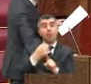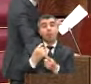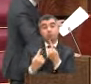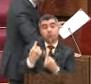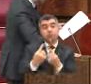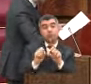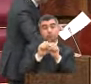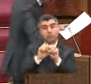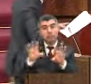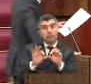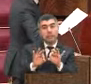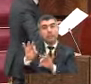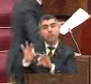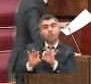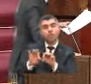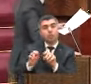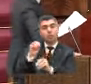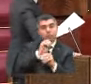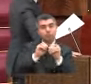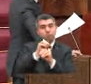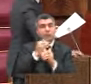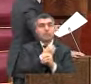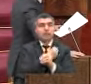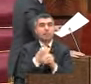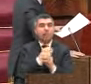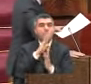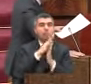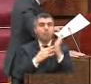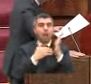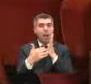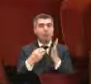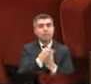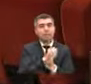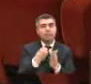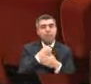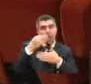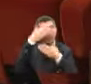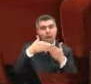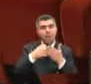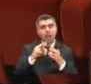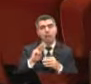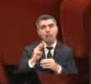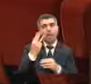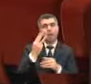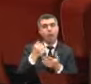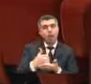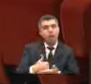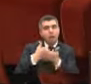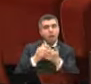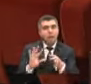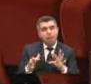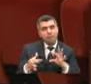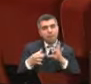لإعادة تأهيل المستشفيات الإقليمية في إطار ما يسمى ببرنامج الصحة المغرب 3 اللي ممول جزئيا من طرف البنك